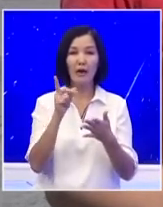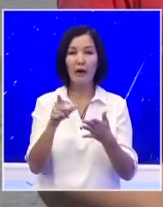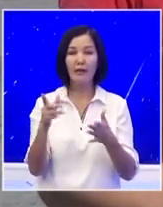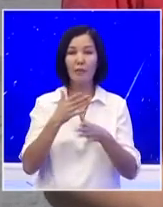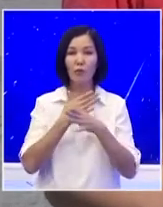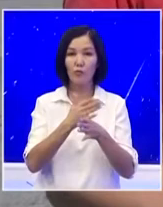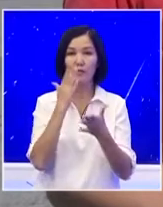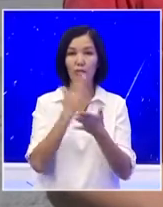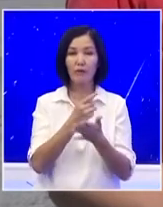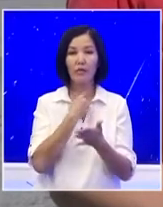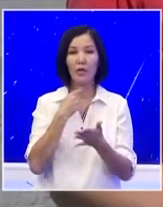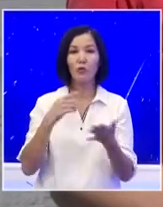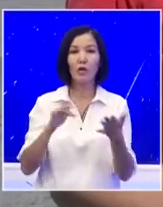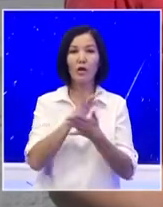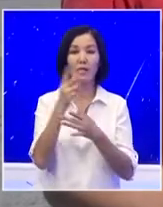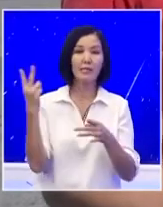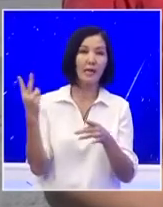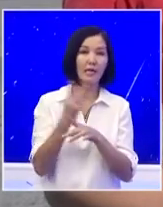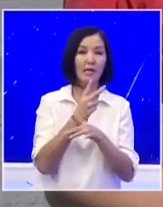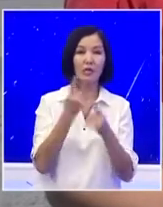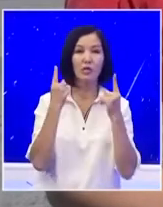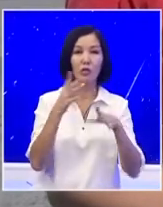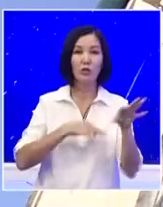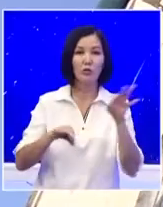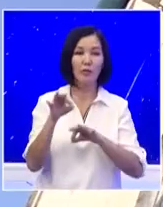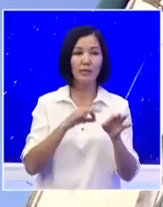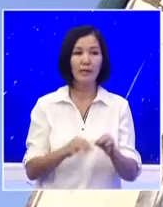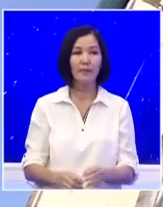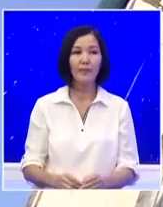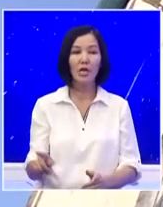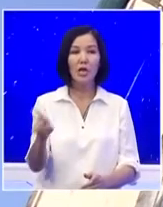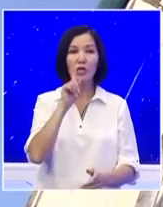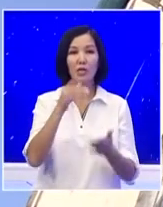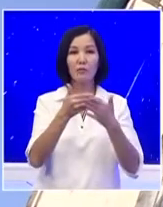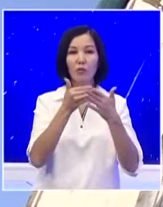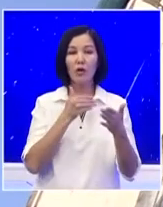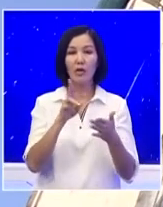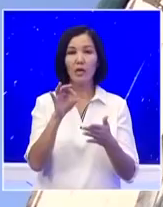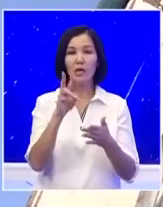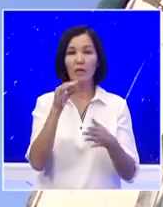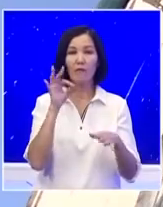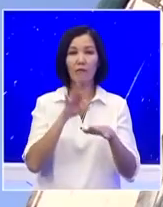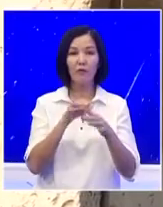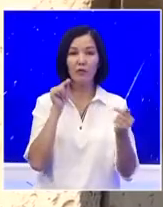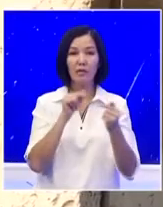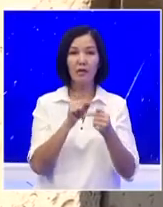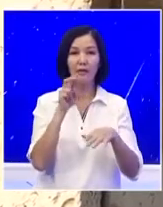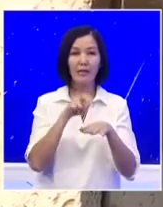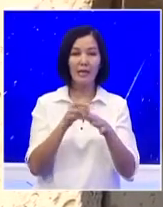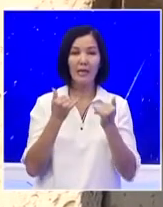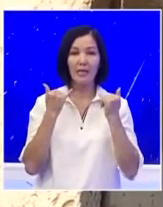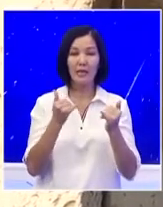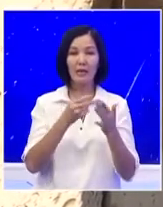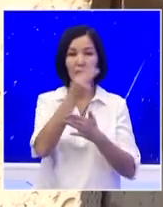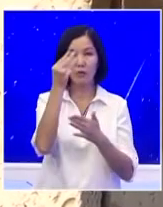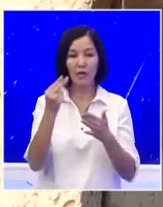жатқан Талдықорғандағы екінші ірі жобасы. Жас суретші бұған дейін коронавирус індетімен күресіп жатқан дәрігерлерге арнап мурал